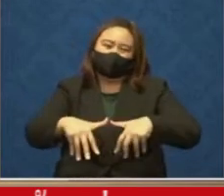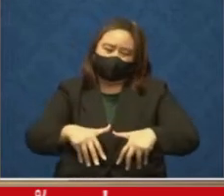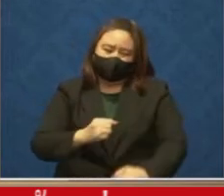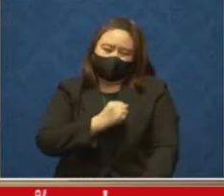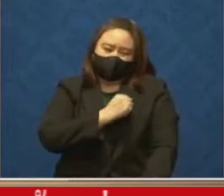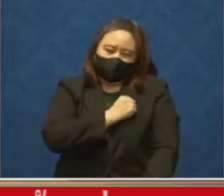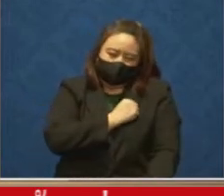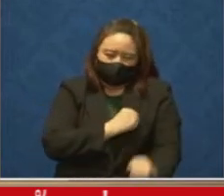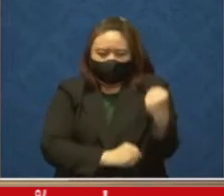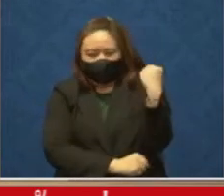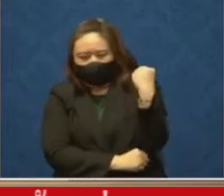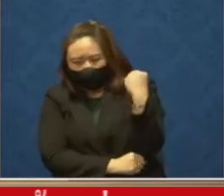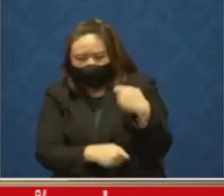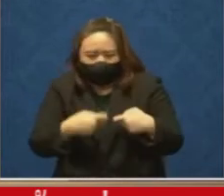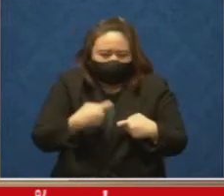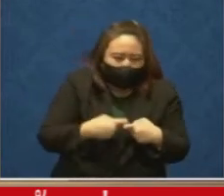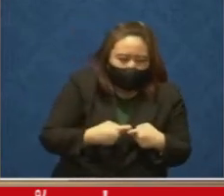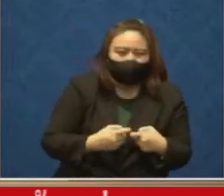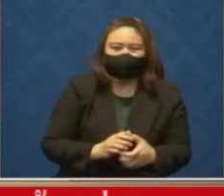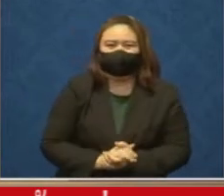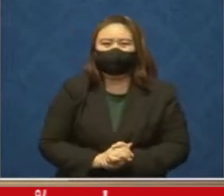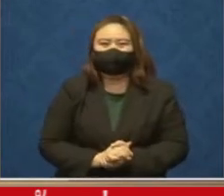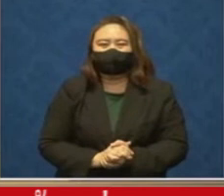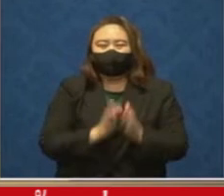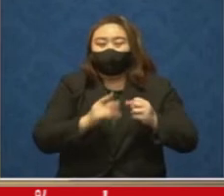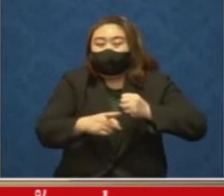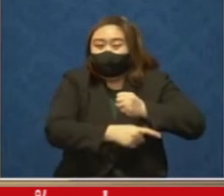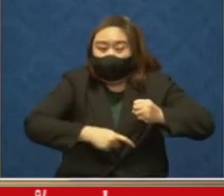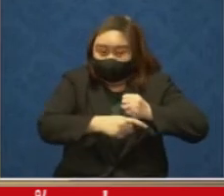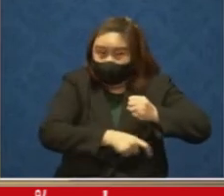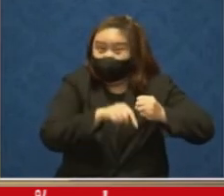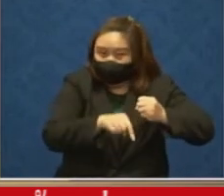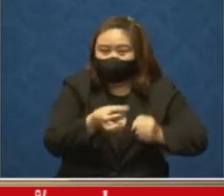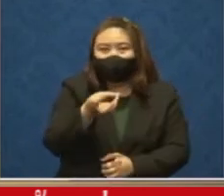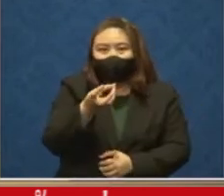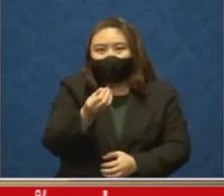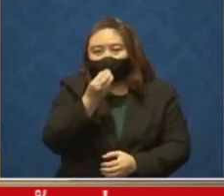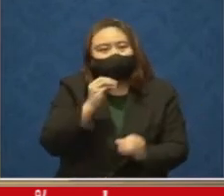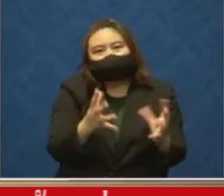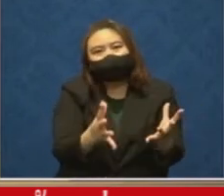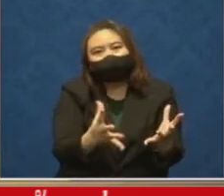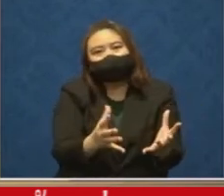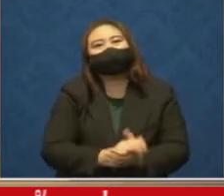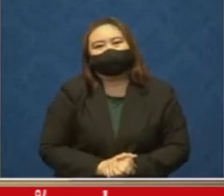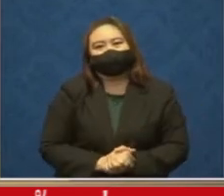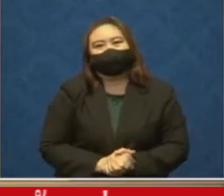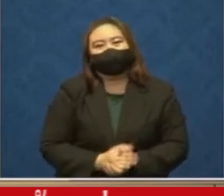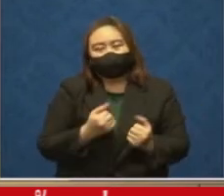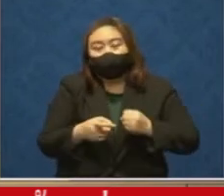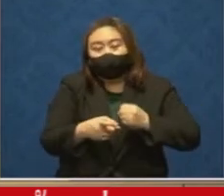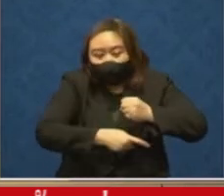วนนี้เพช้องประชาชน อดอยากปากแ้งถึงขั้นมีคนพูดว่าชาวนาต้องอดข้าวครัถ shadow